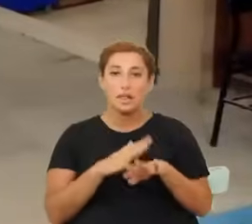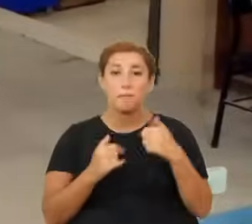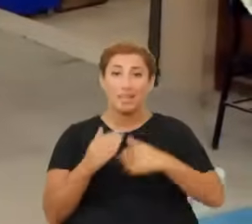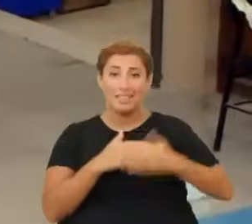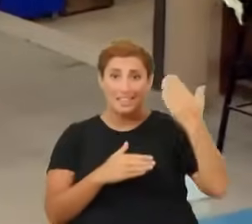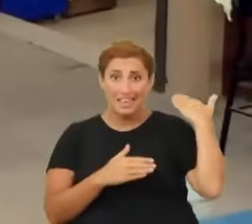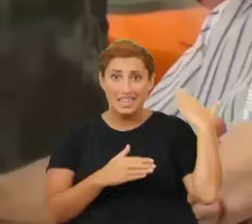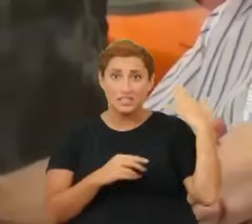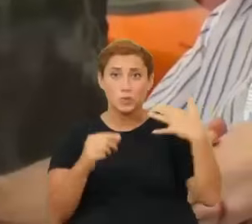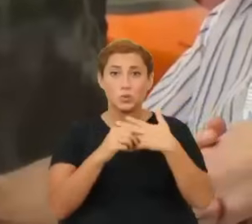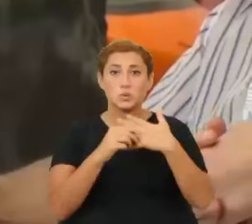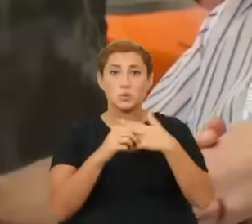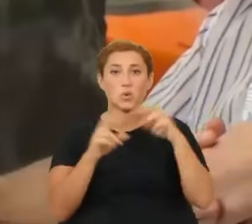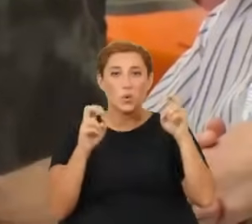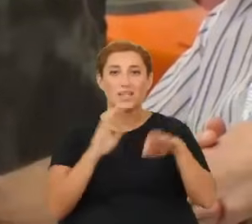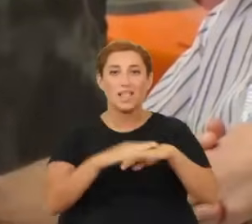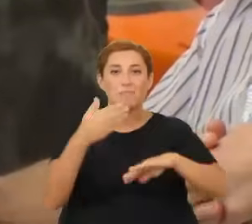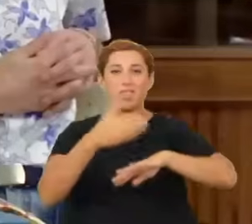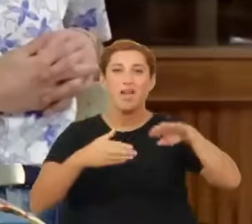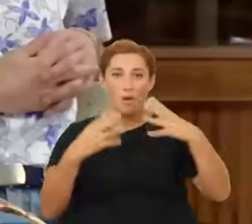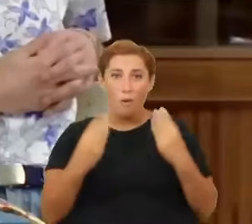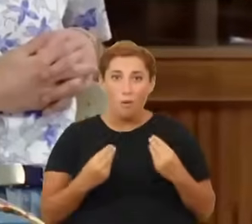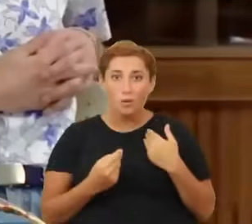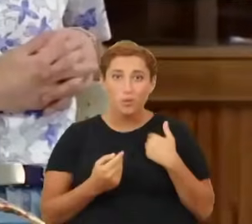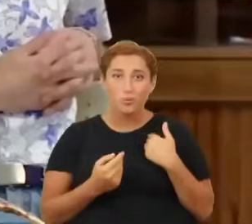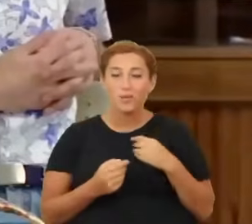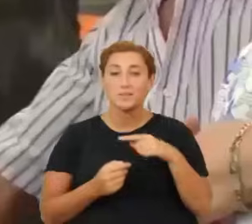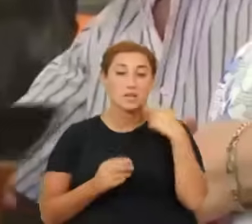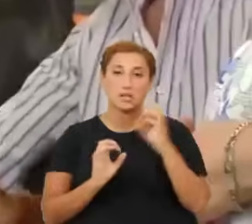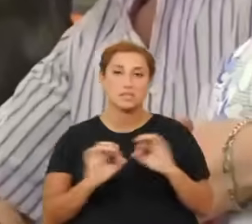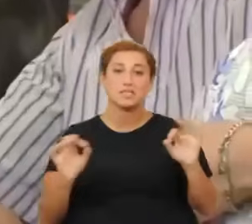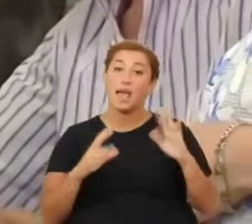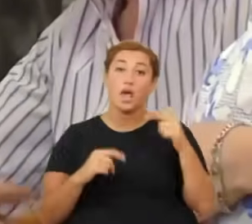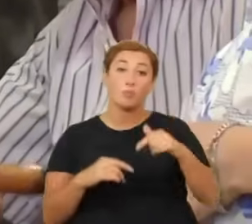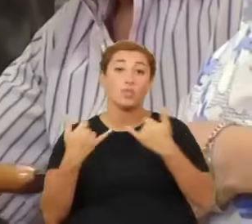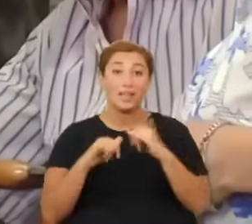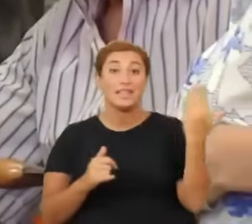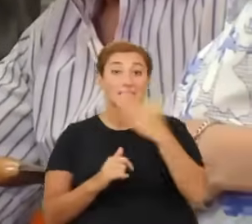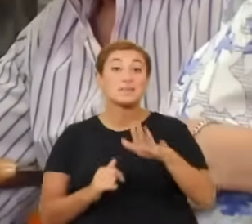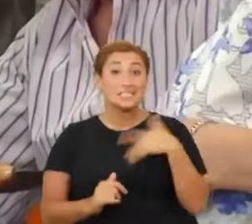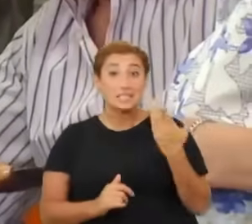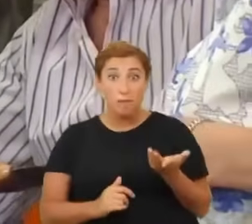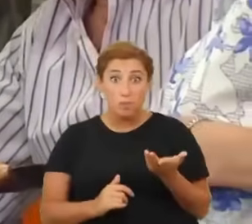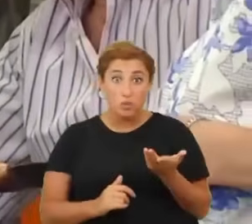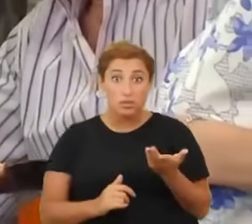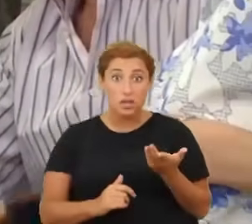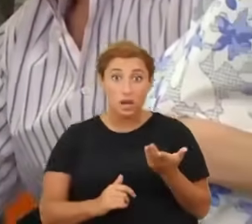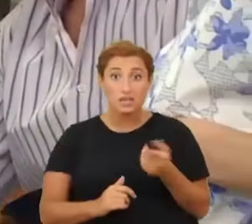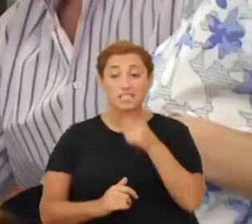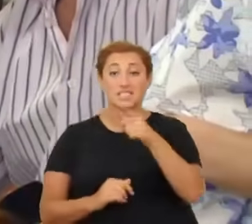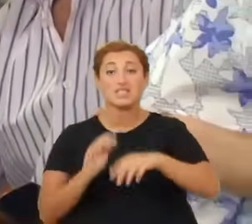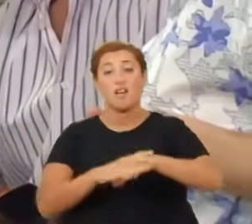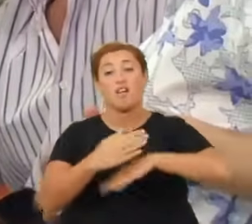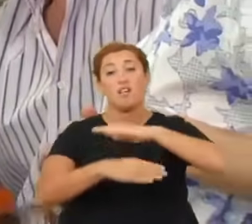daha geçen hani yüzükle ilgili elimi yaraladım ya. Yani mümkün değil. Eğer bu tatile gitmek istemiyorsak